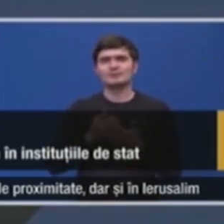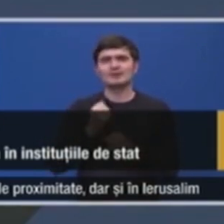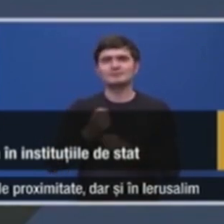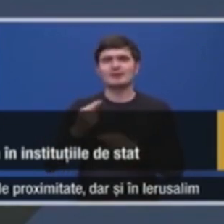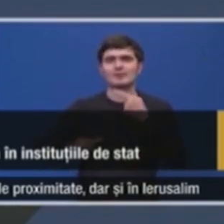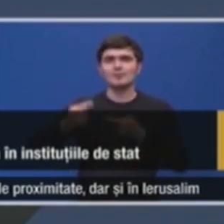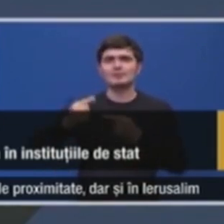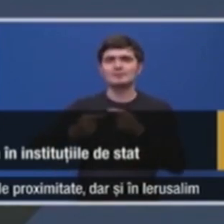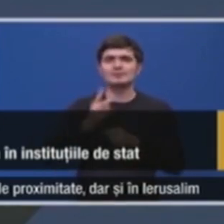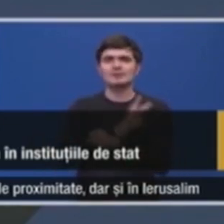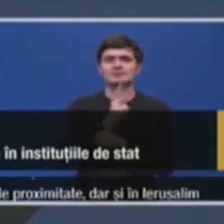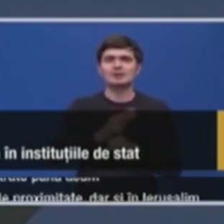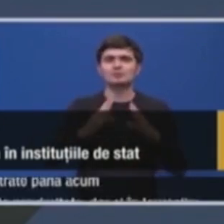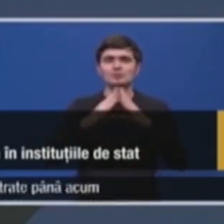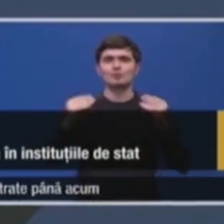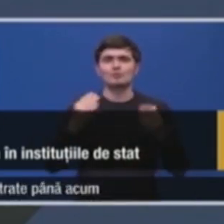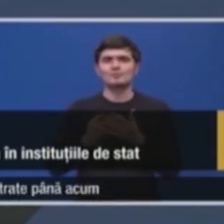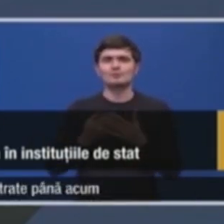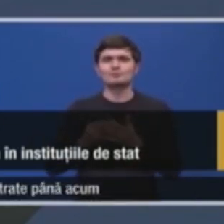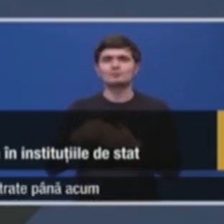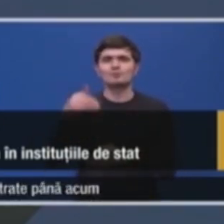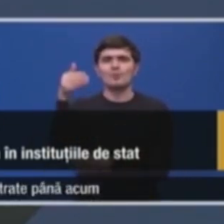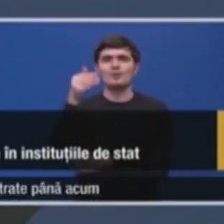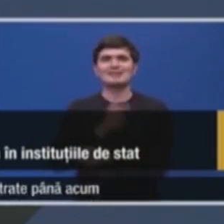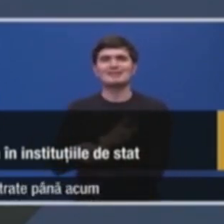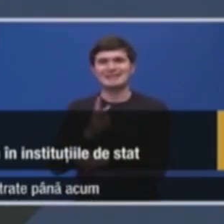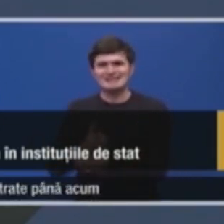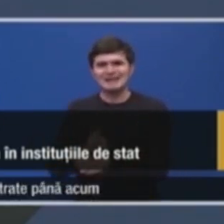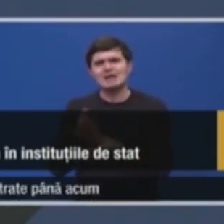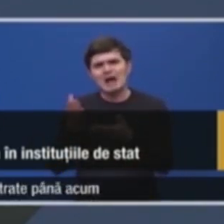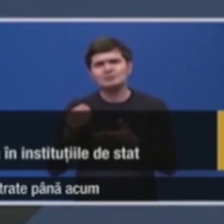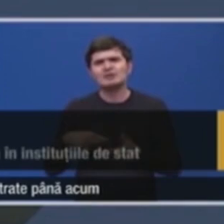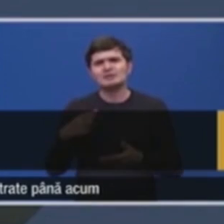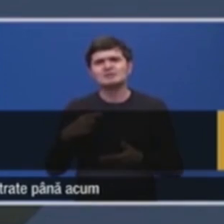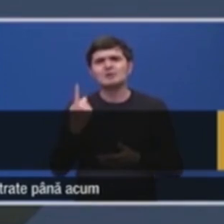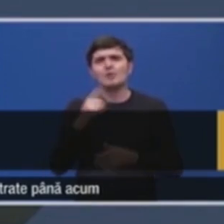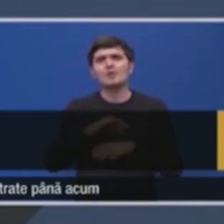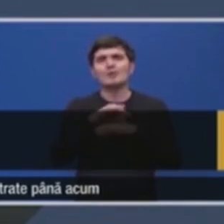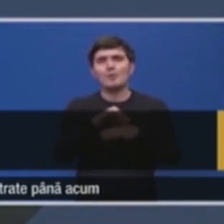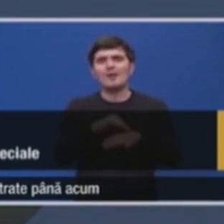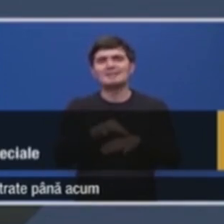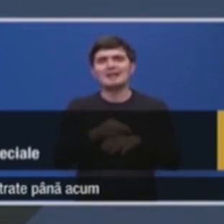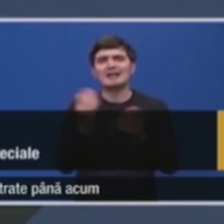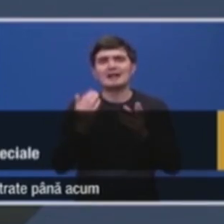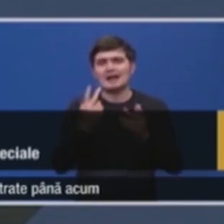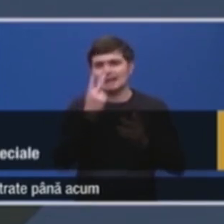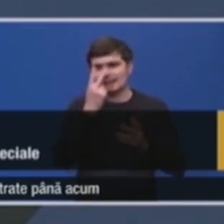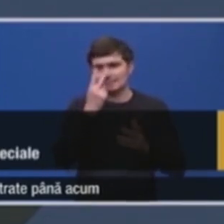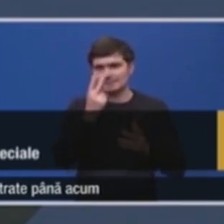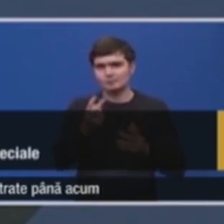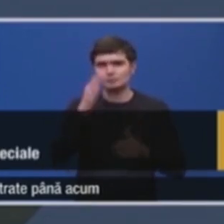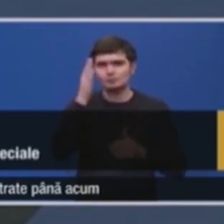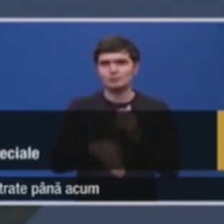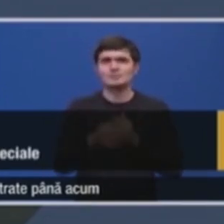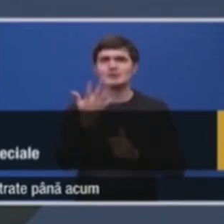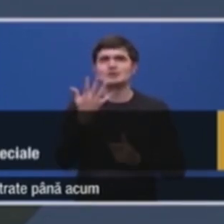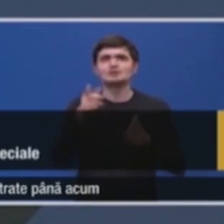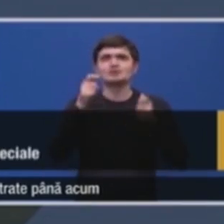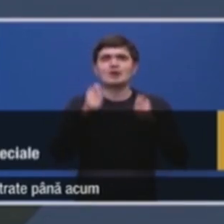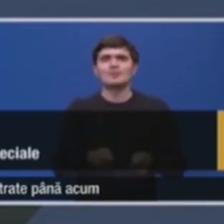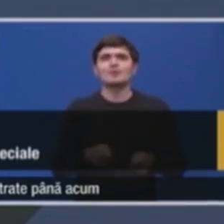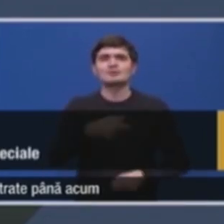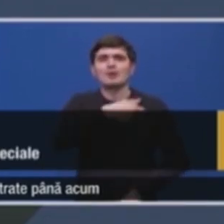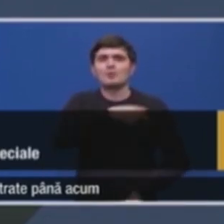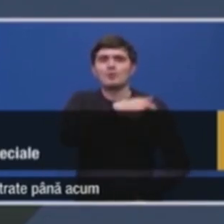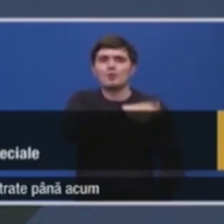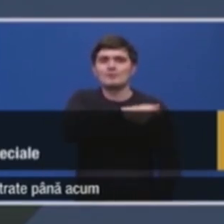statului român în ce privește companiile de stat. Asta a fost o observație, o recomandare de țară care apare în ultimele 5 rapoarte